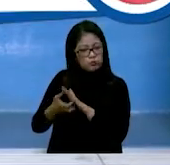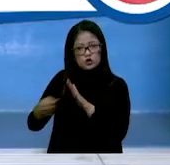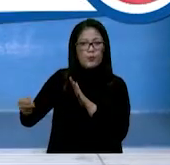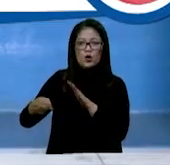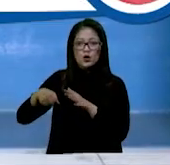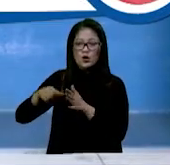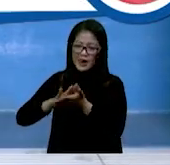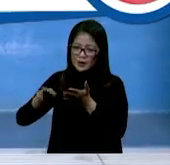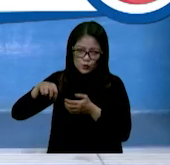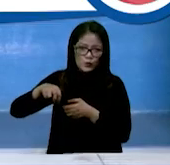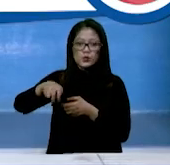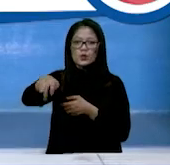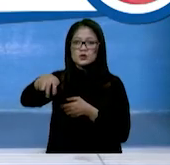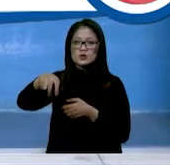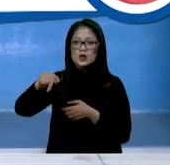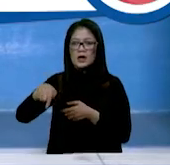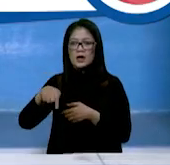bahaya atau resiko terjatuh.